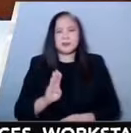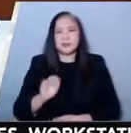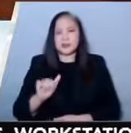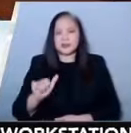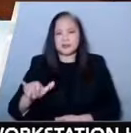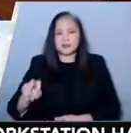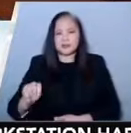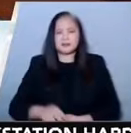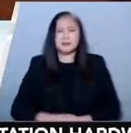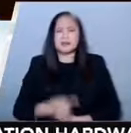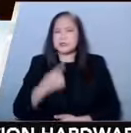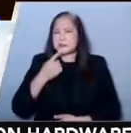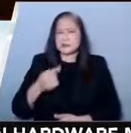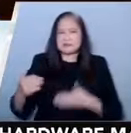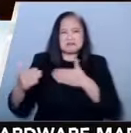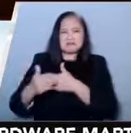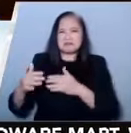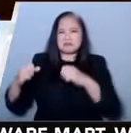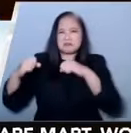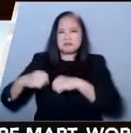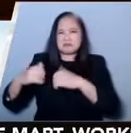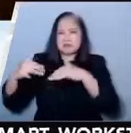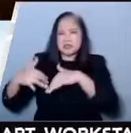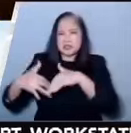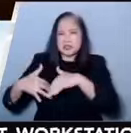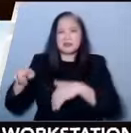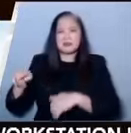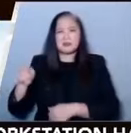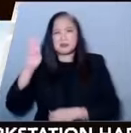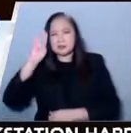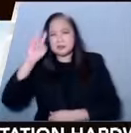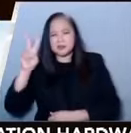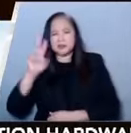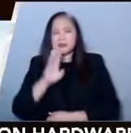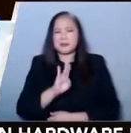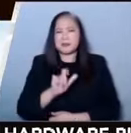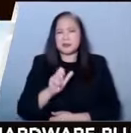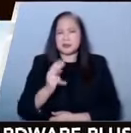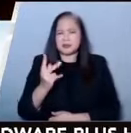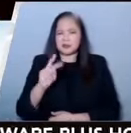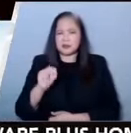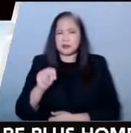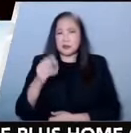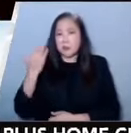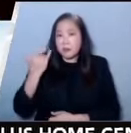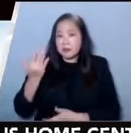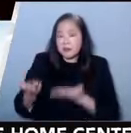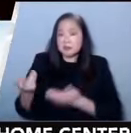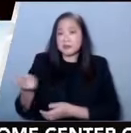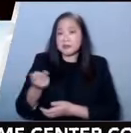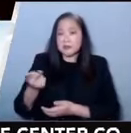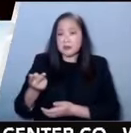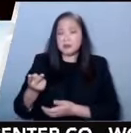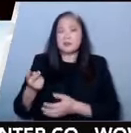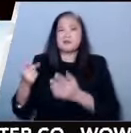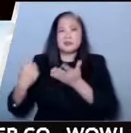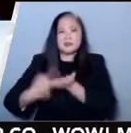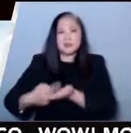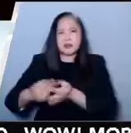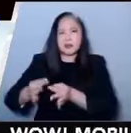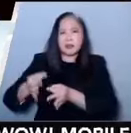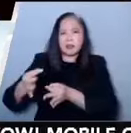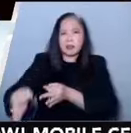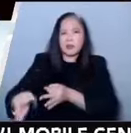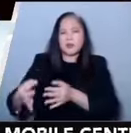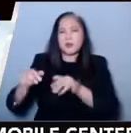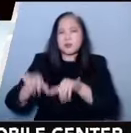Pangulong Bongbong Marcos dahil naniniwala silang tatalakayin dito ang pagpapalawig ng pananatili at pakikialam ng pwersang Amerikano sa